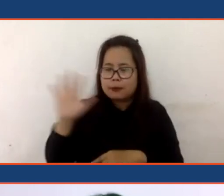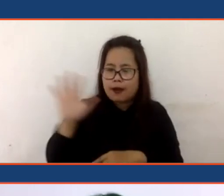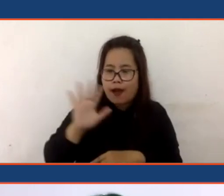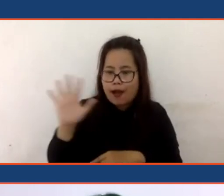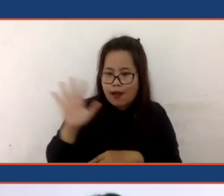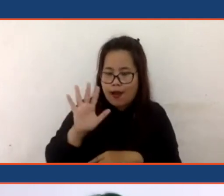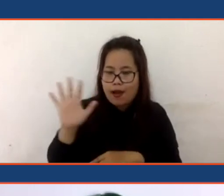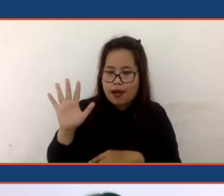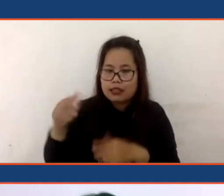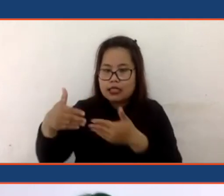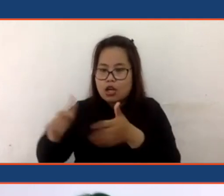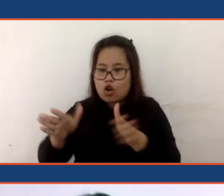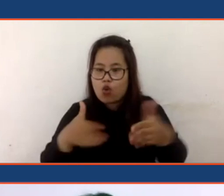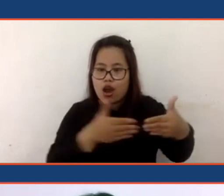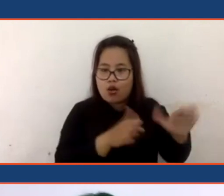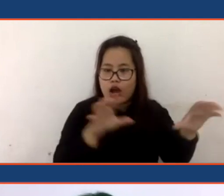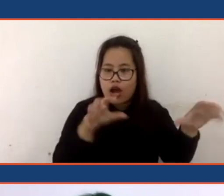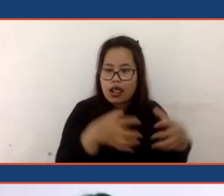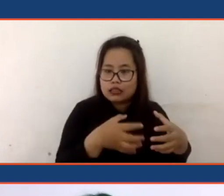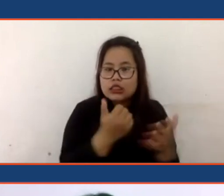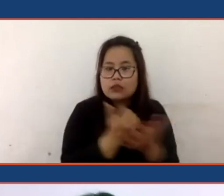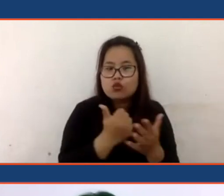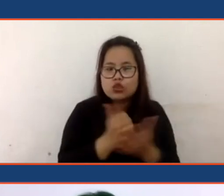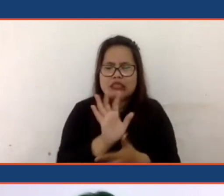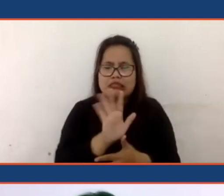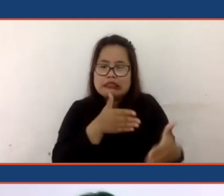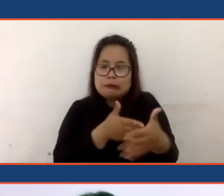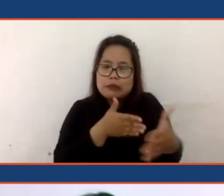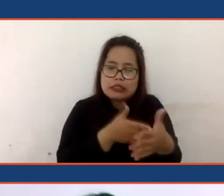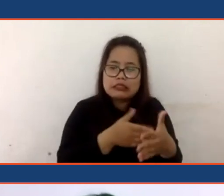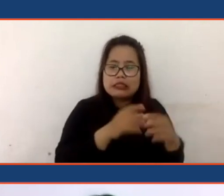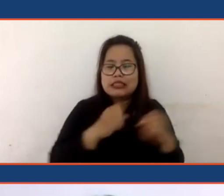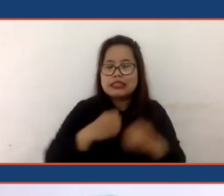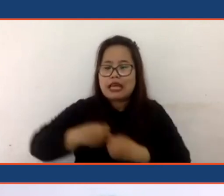hanya terbatas pada sastra saja tapi bisa juga untuk penyampaian